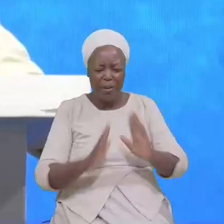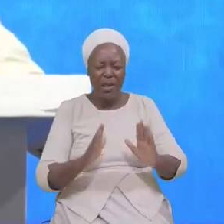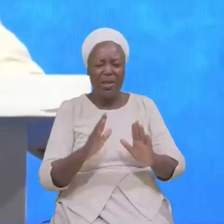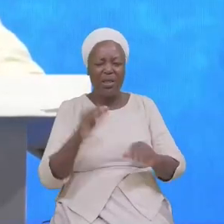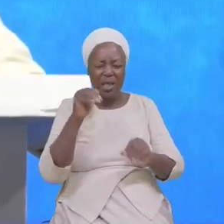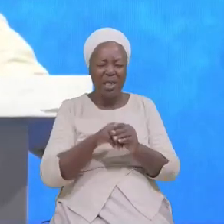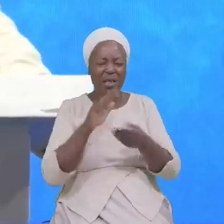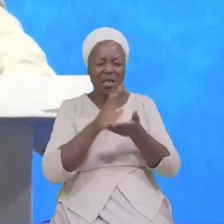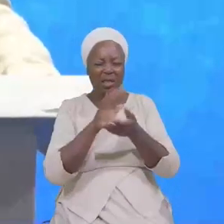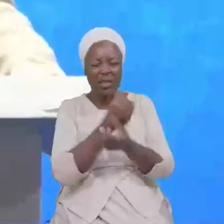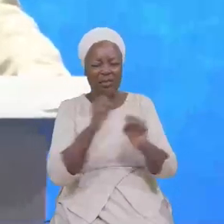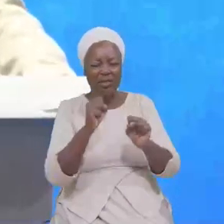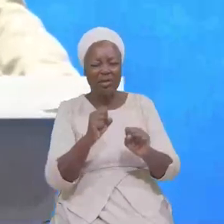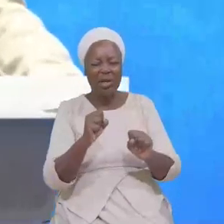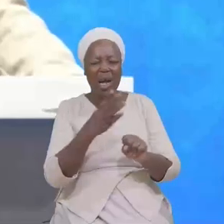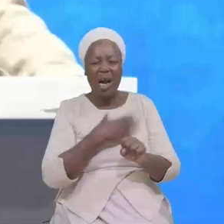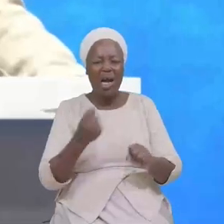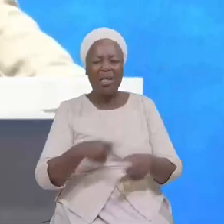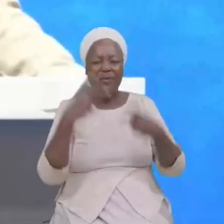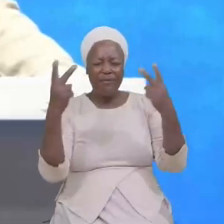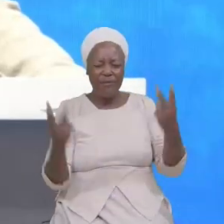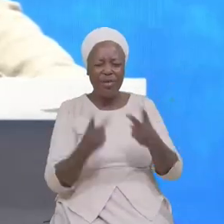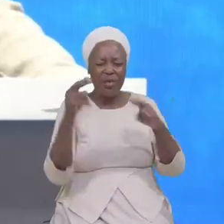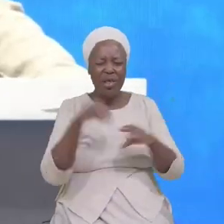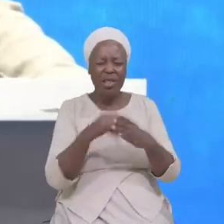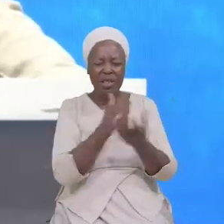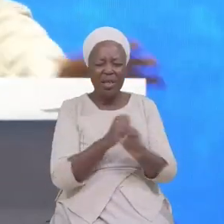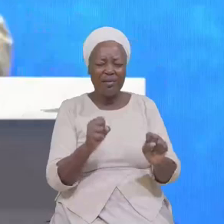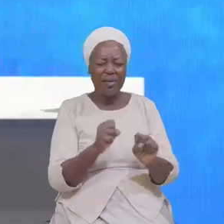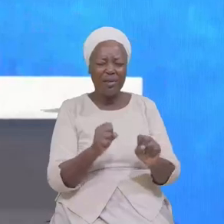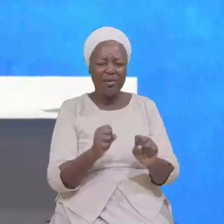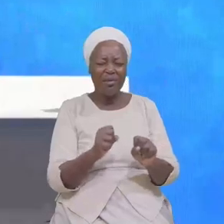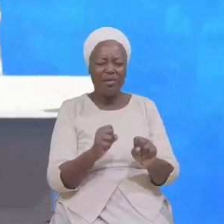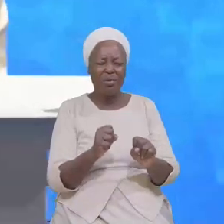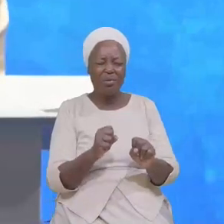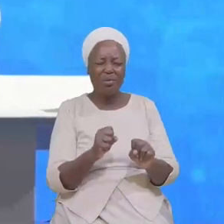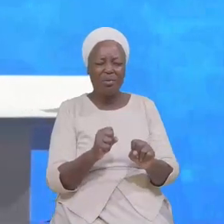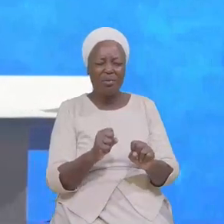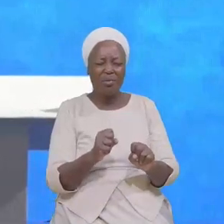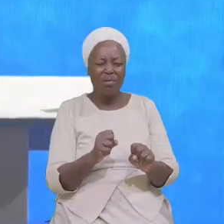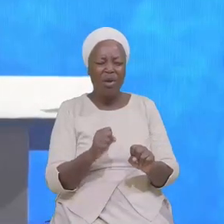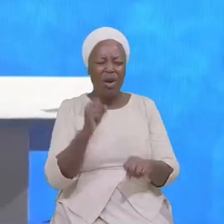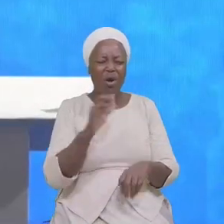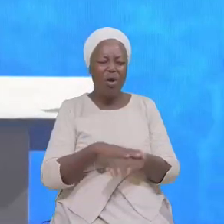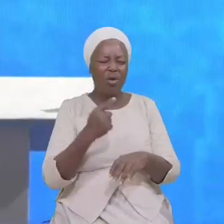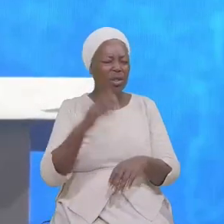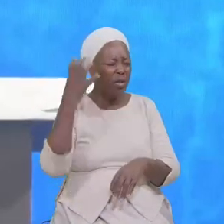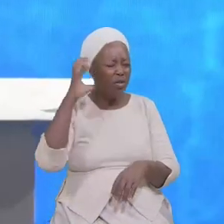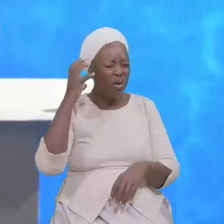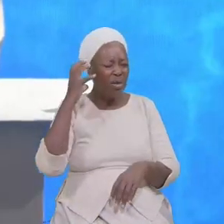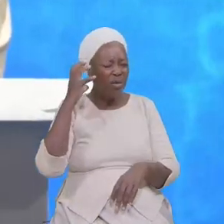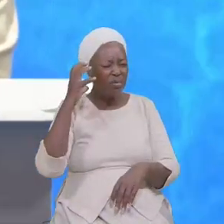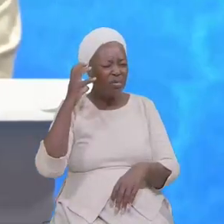salut. Et la victoire dans le salut. À la radio, ceux qui écoutent.